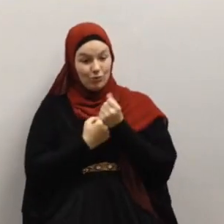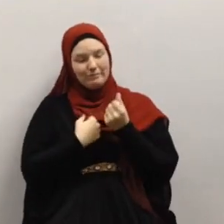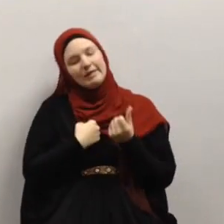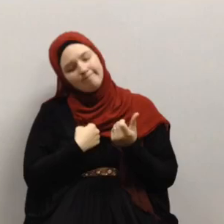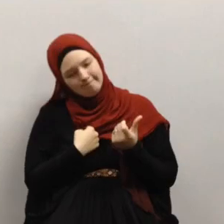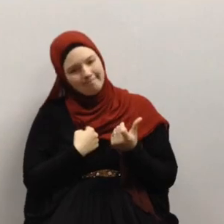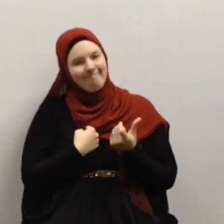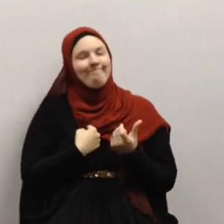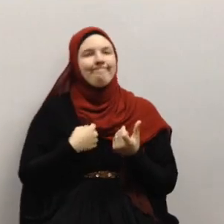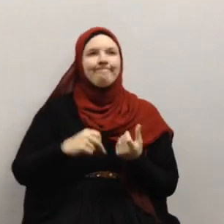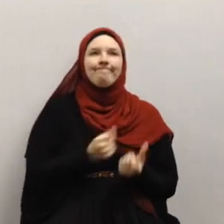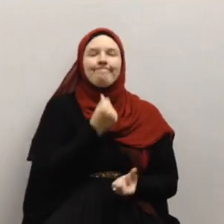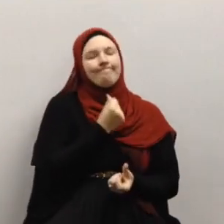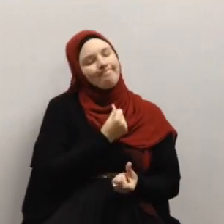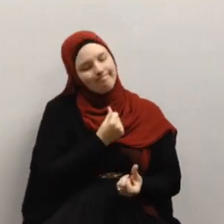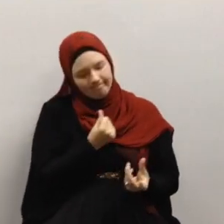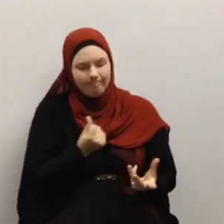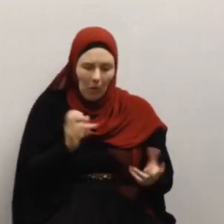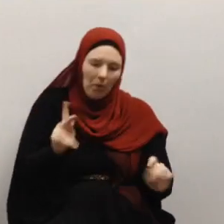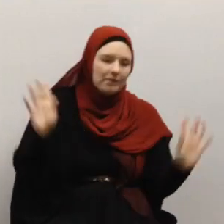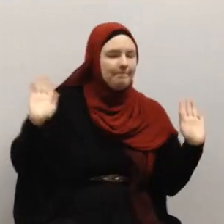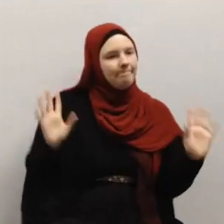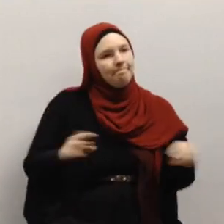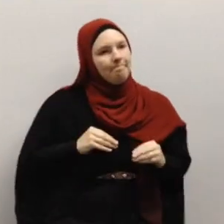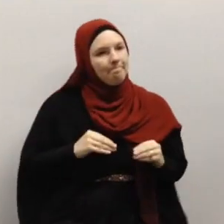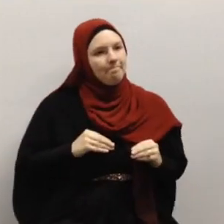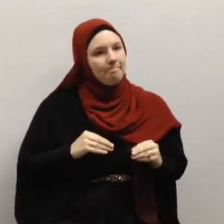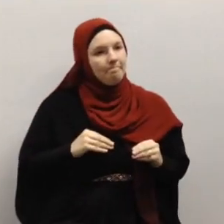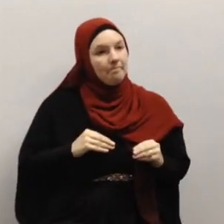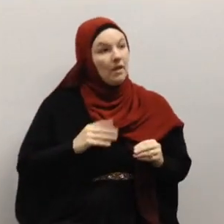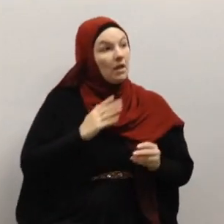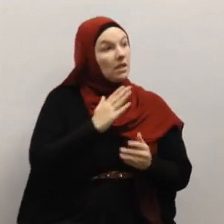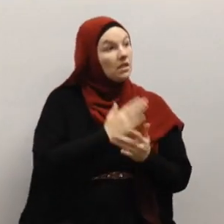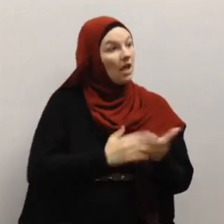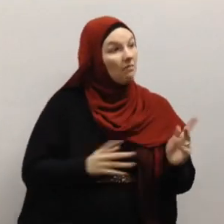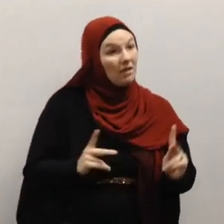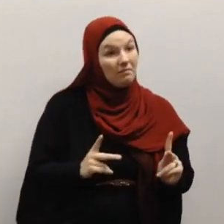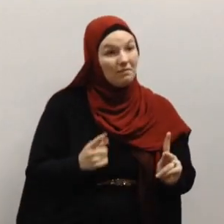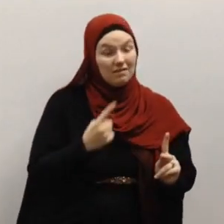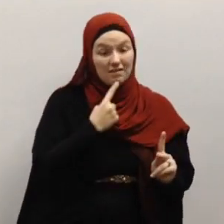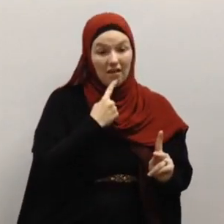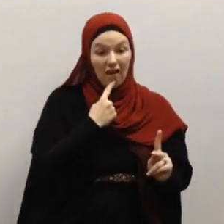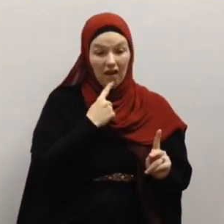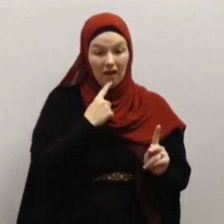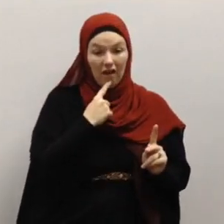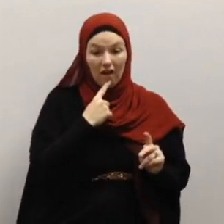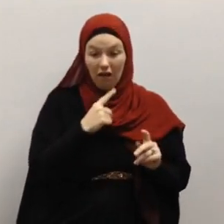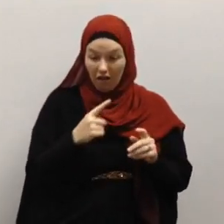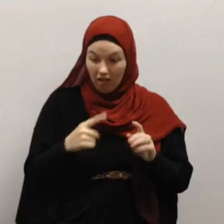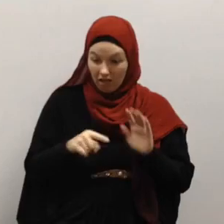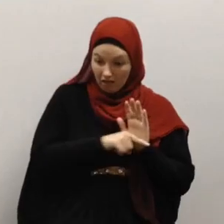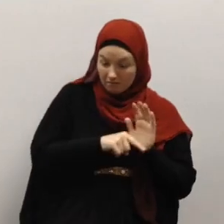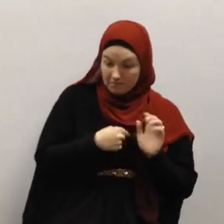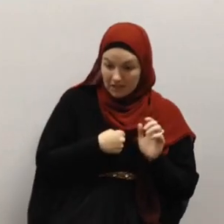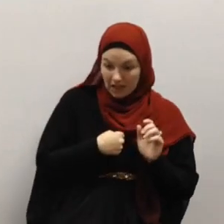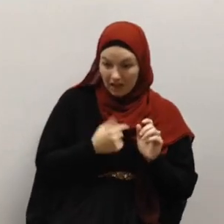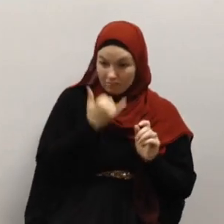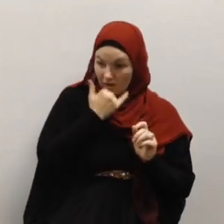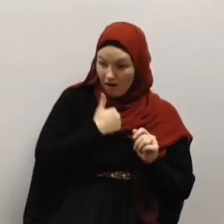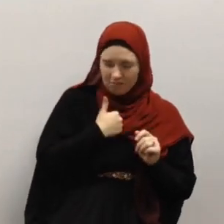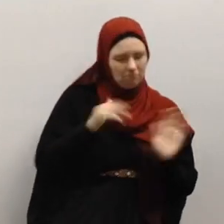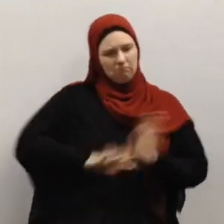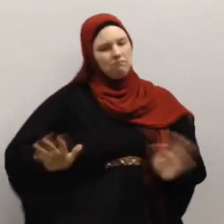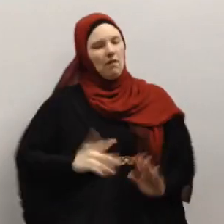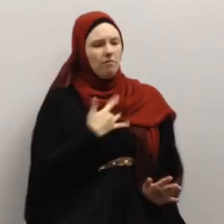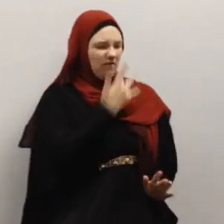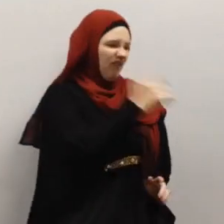هُمُ الْمُفْلِحُونَ Those are the victorious winners before Allah subhanahu wa ta'ala. So why are